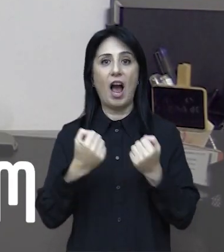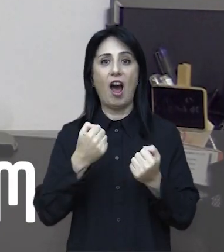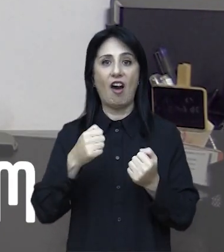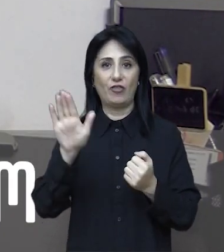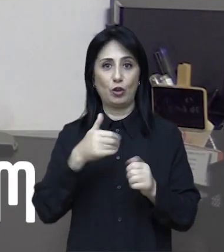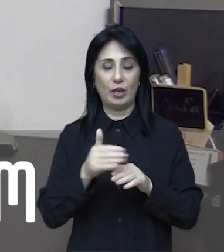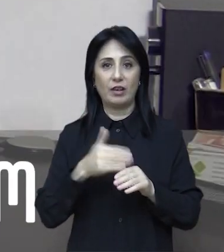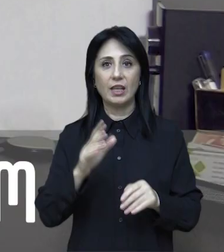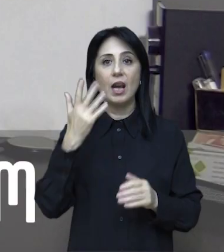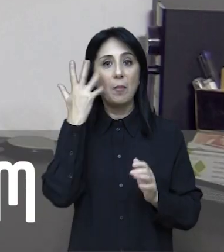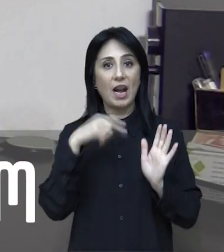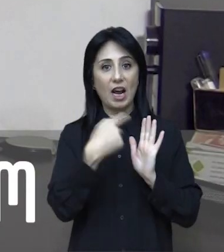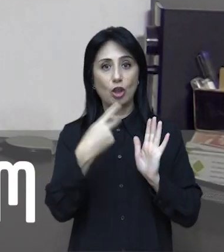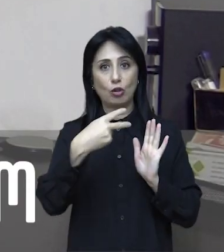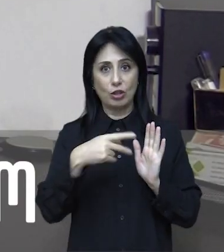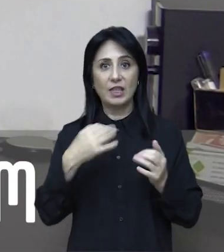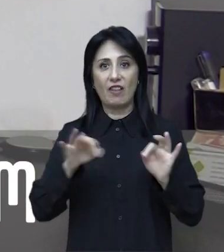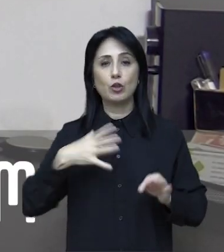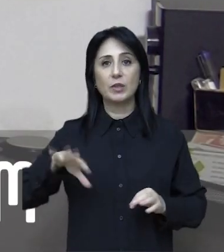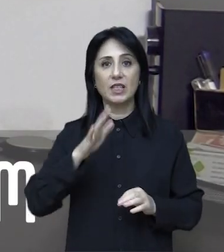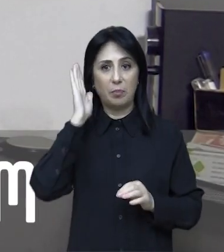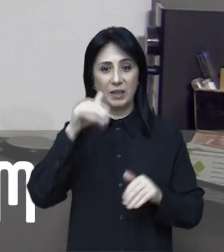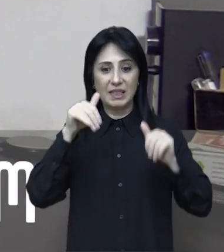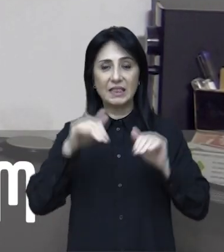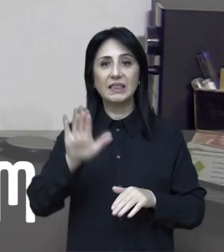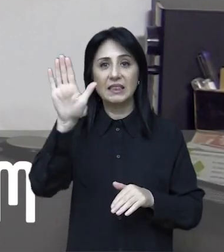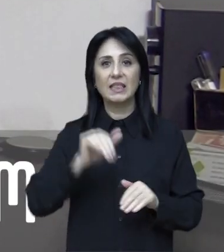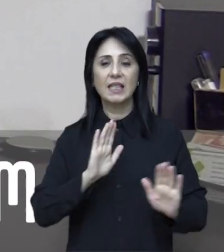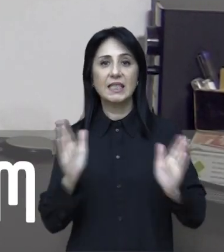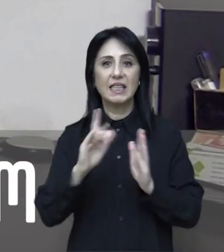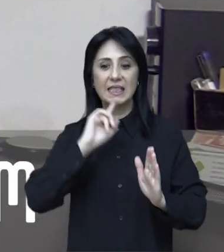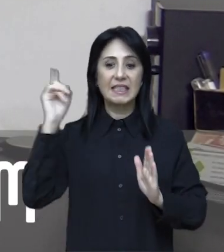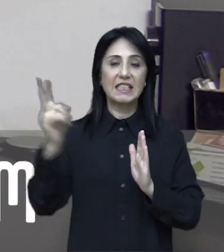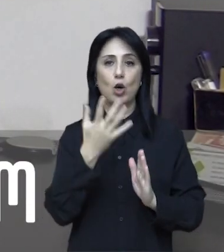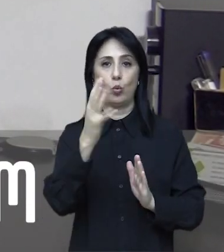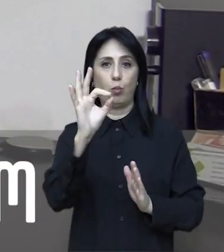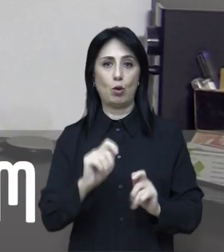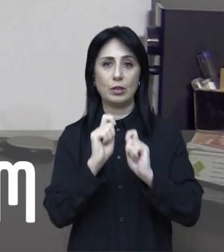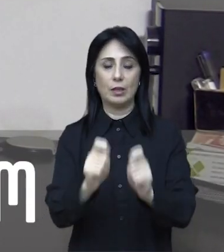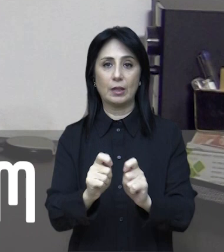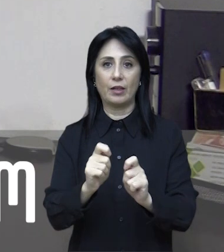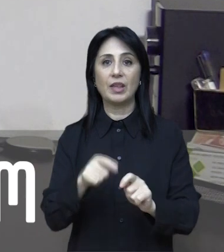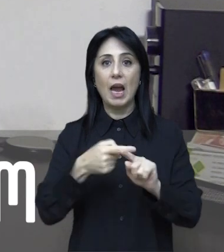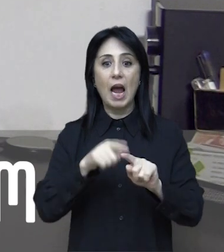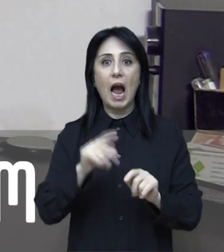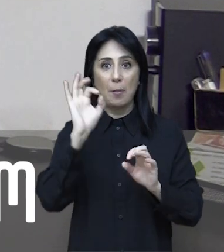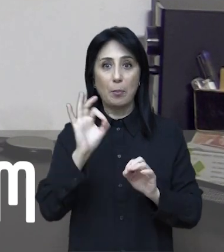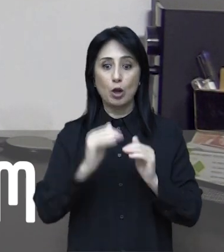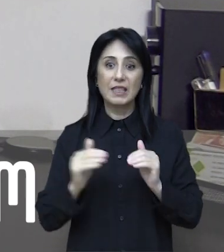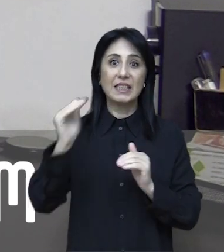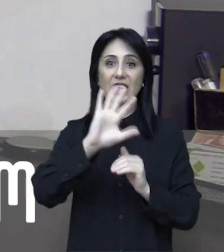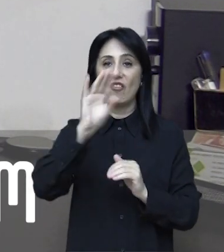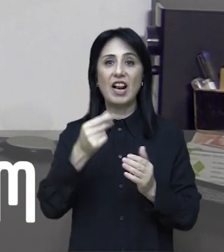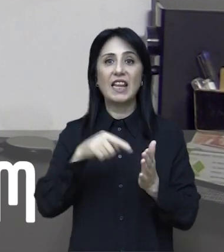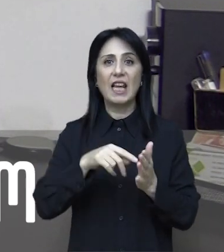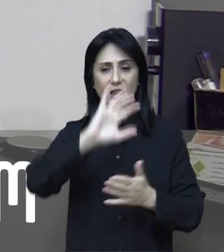მეტს მაგალითად ავტოკრედიტებზე. გააფერადე ნომერი 20 თავისუფალი საქართველო და დადგინდება სესხებზე მაქსიმალური წლიური 5%. Ამ